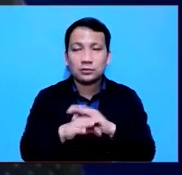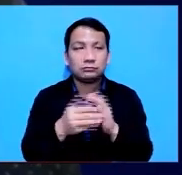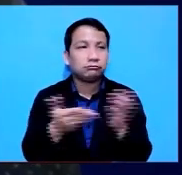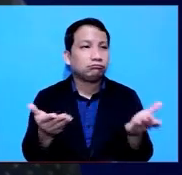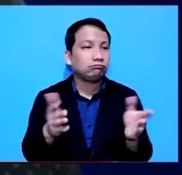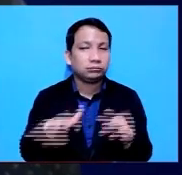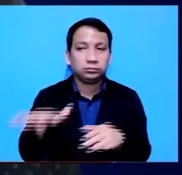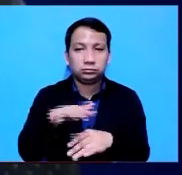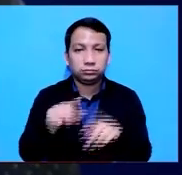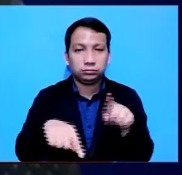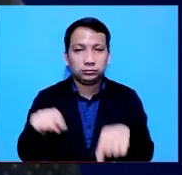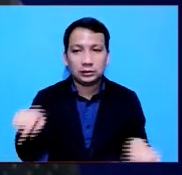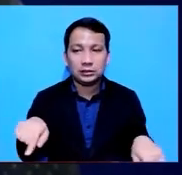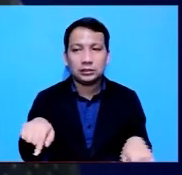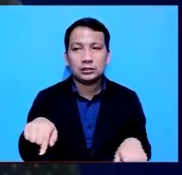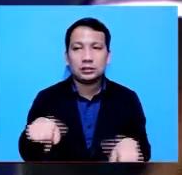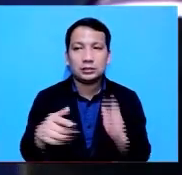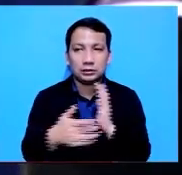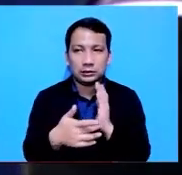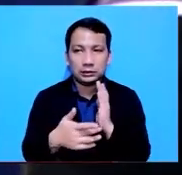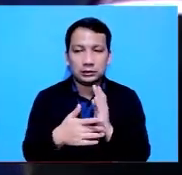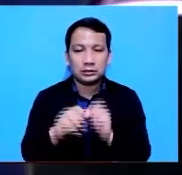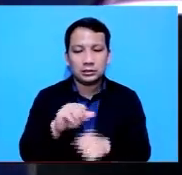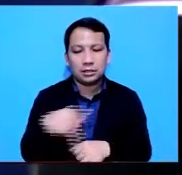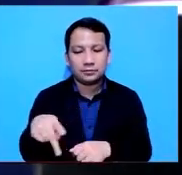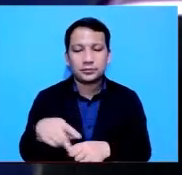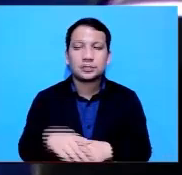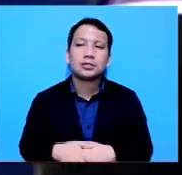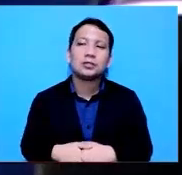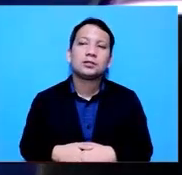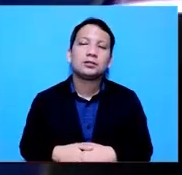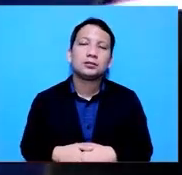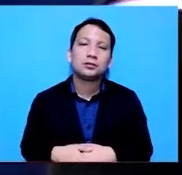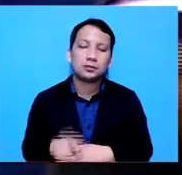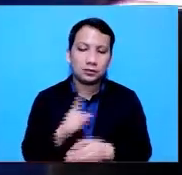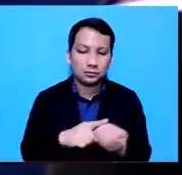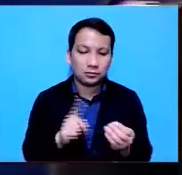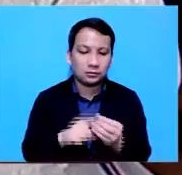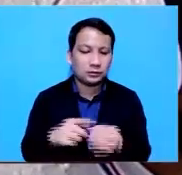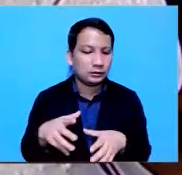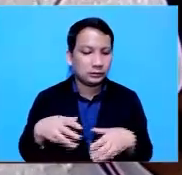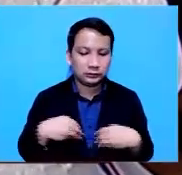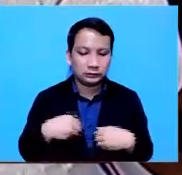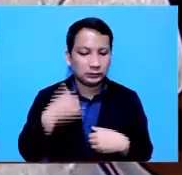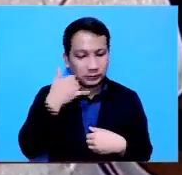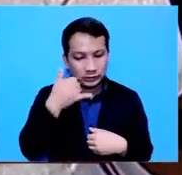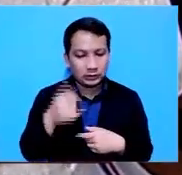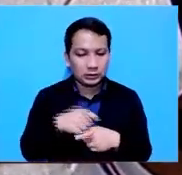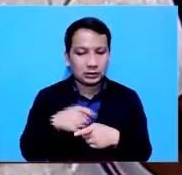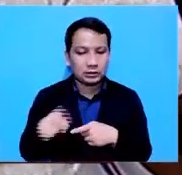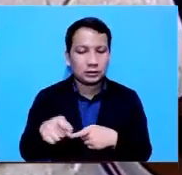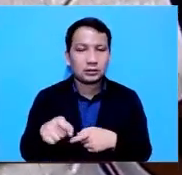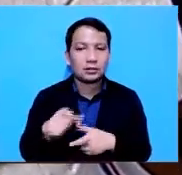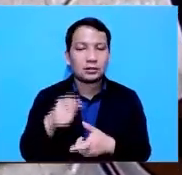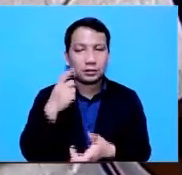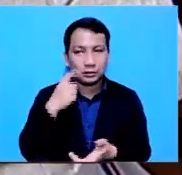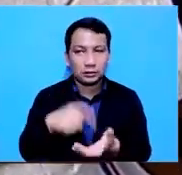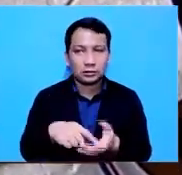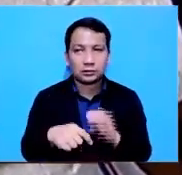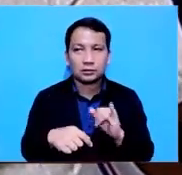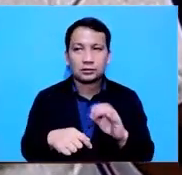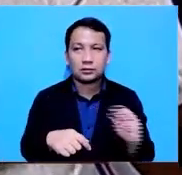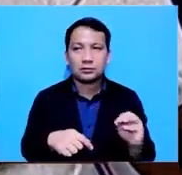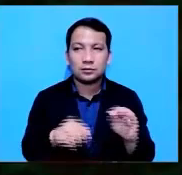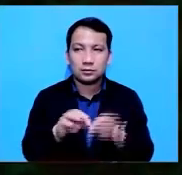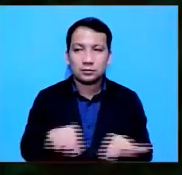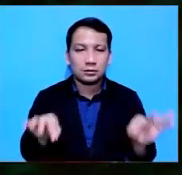iba pong digital applications. Bukod sa di na makakatanggap ng tawag at text, kundi mai-register ang isang SIM, posibleng hindi